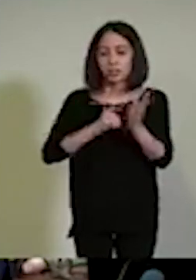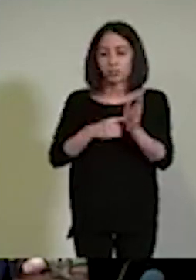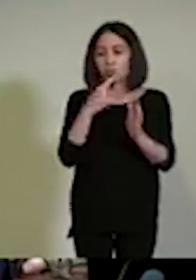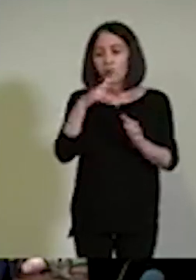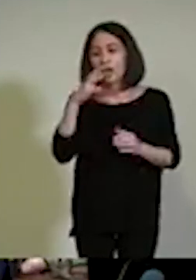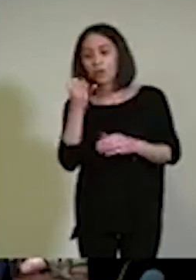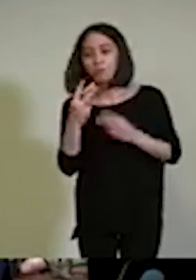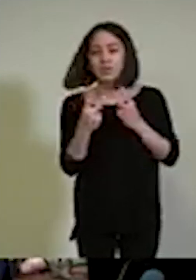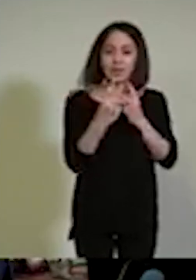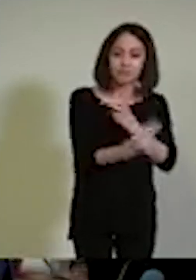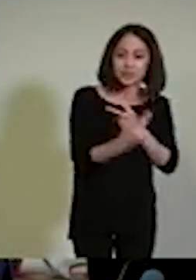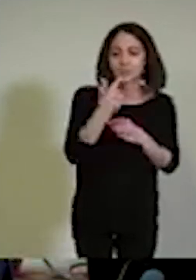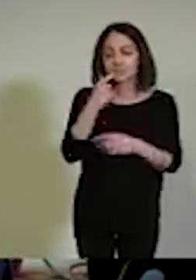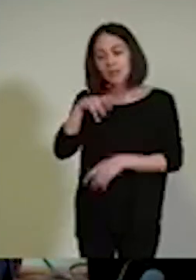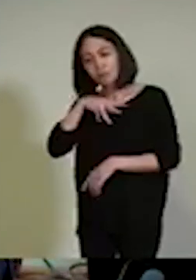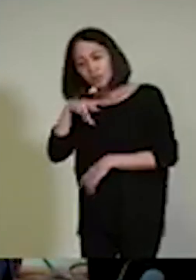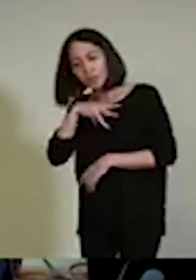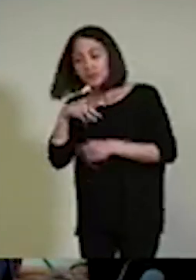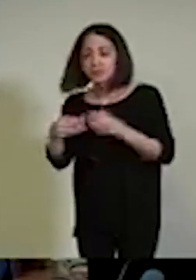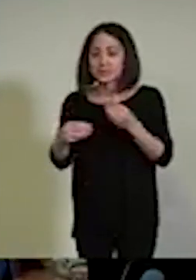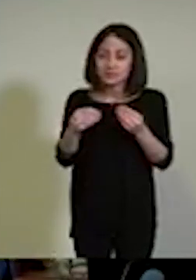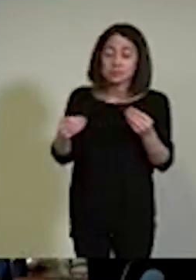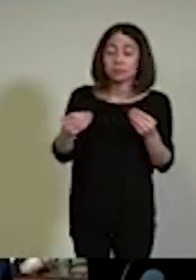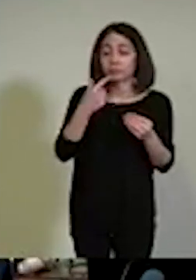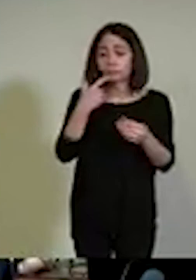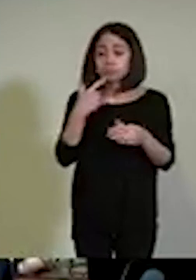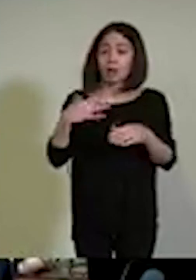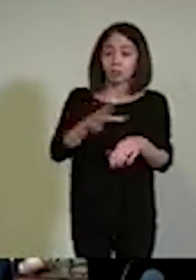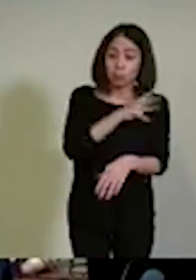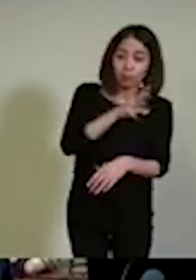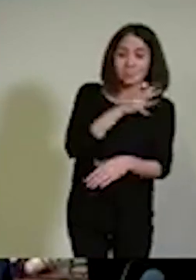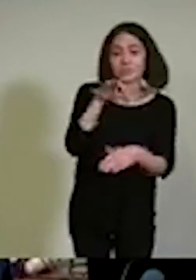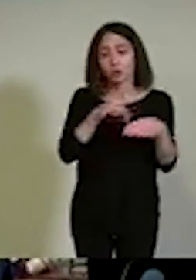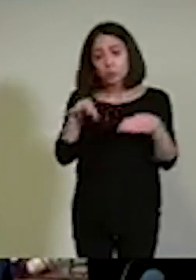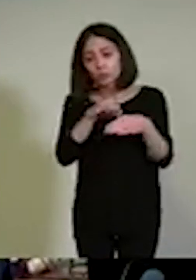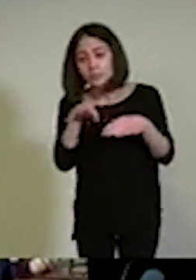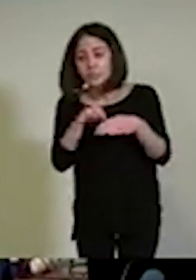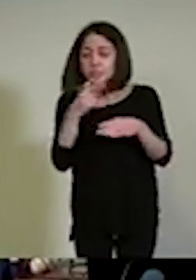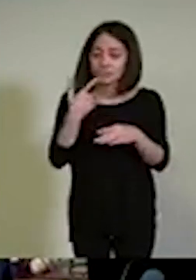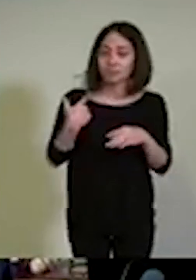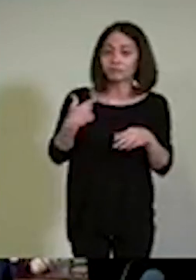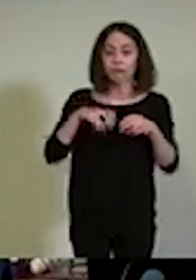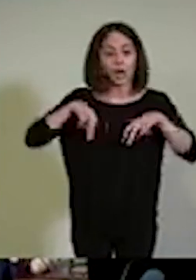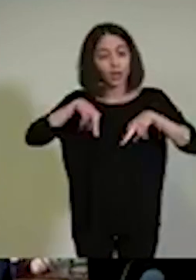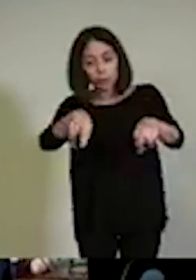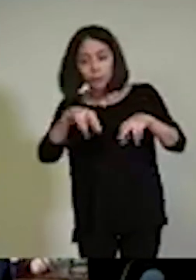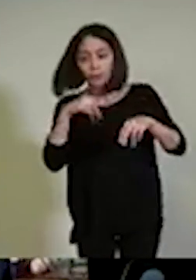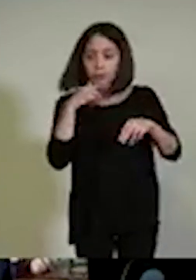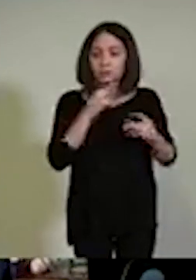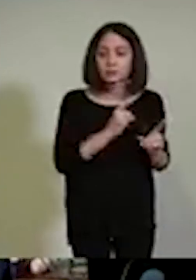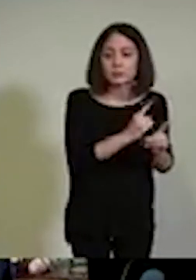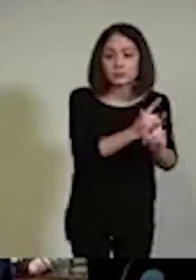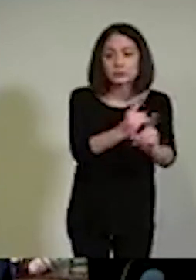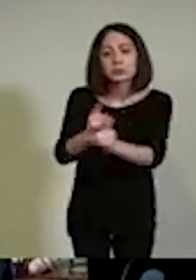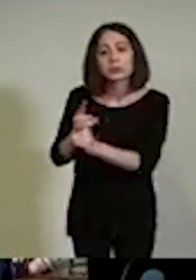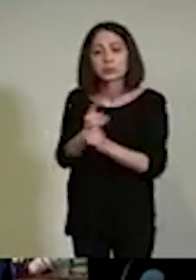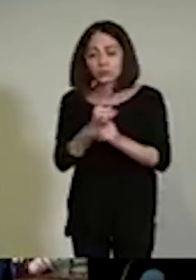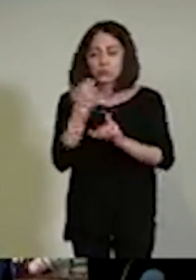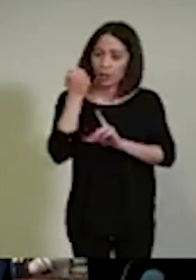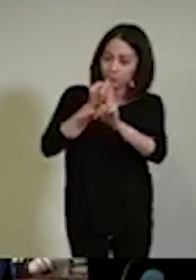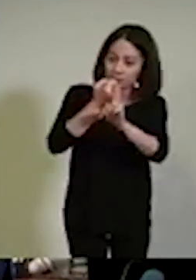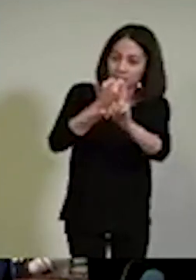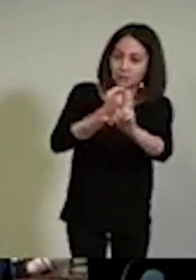éducatrices, les avocates, les juristes, les professeurs, les cuisinières, les maraudeuses, les militantes, Tous et toutes les citoyennes